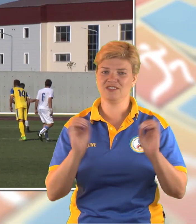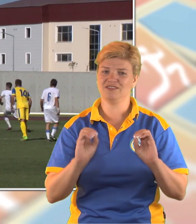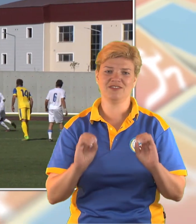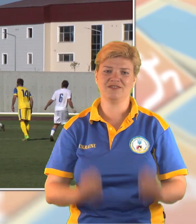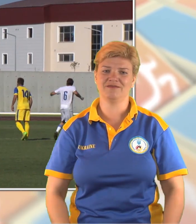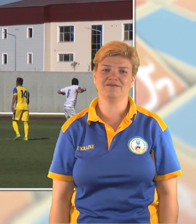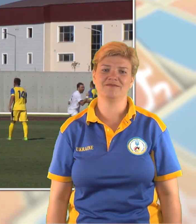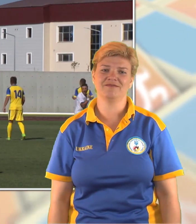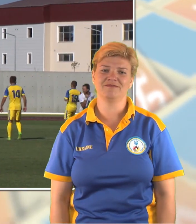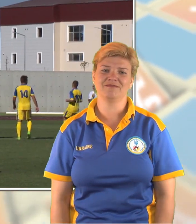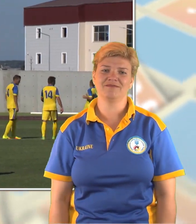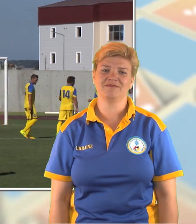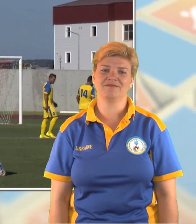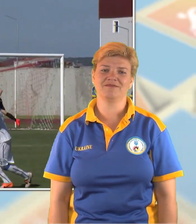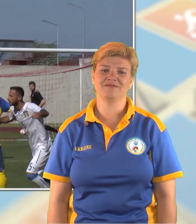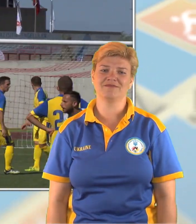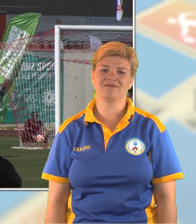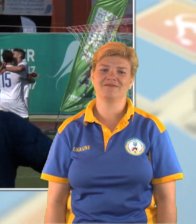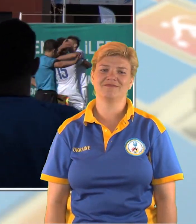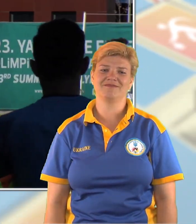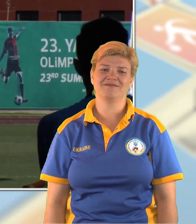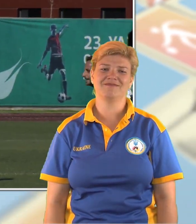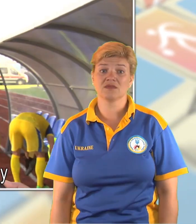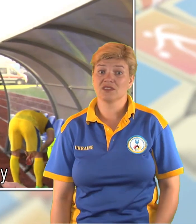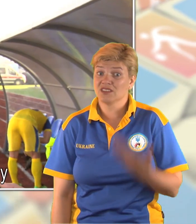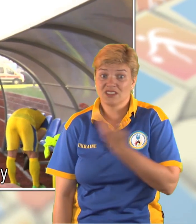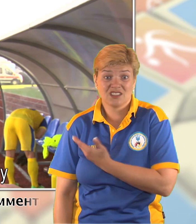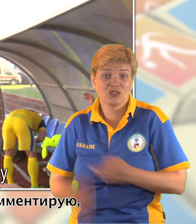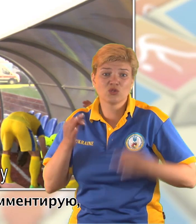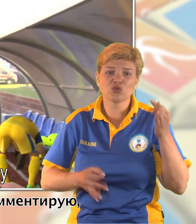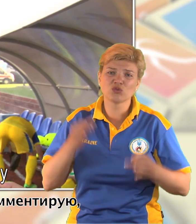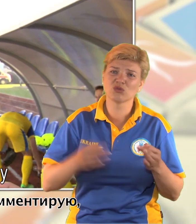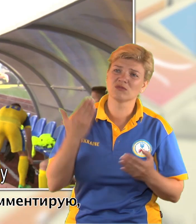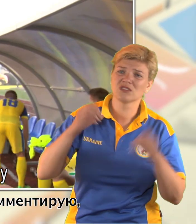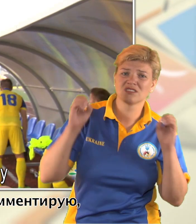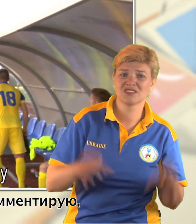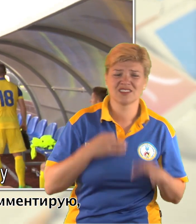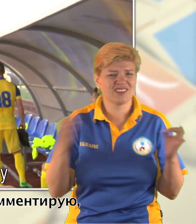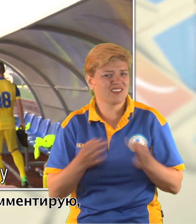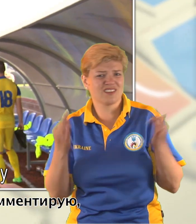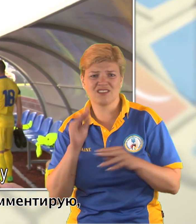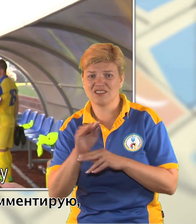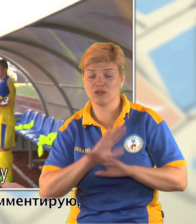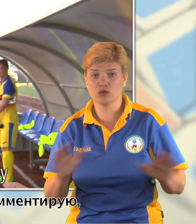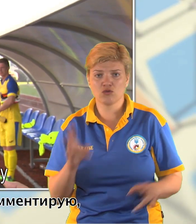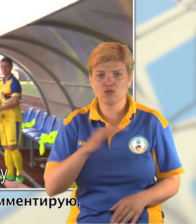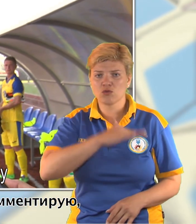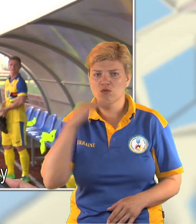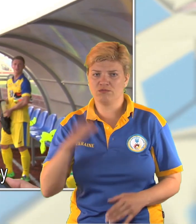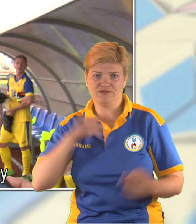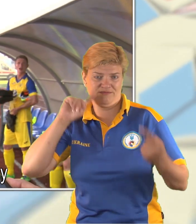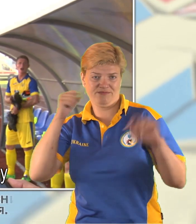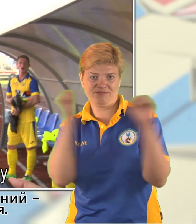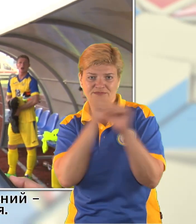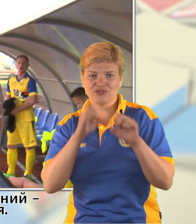пенальті в ситуації, де порушенням правил навіть і не пахло. Я судейські рішення якби ніколи не коментую, але багато